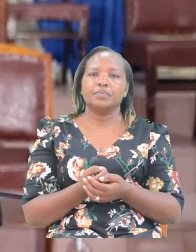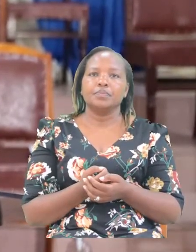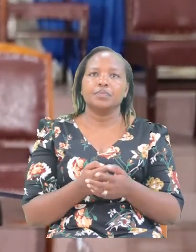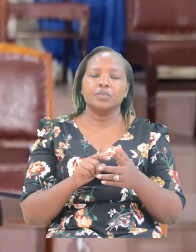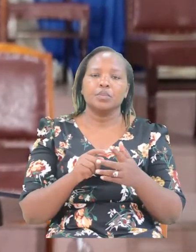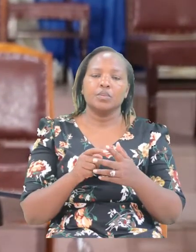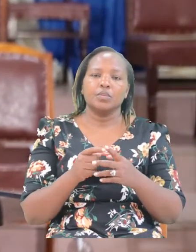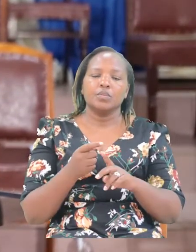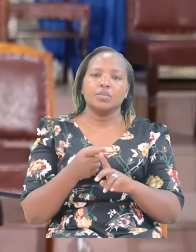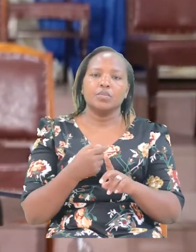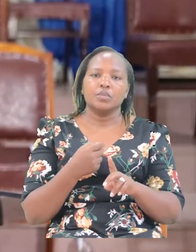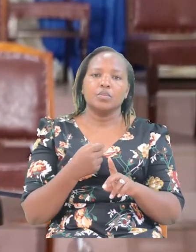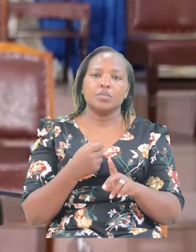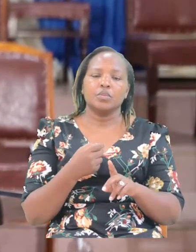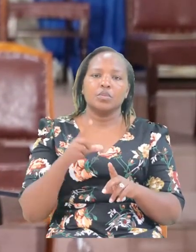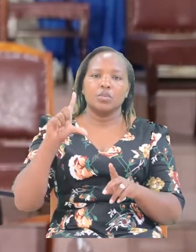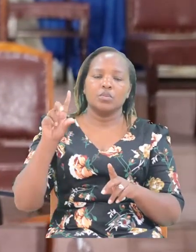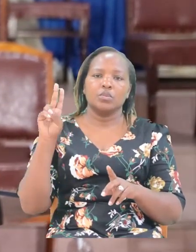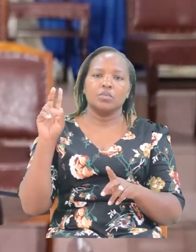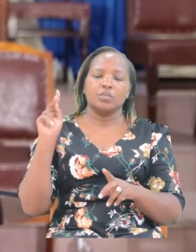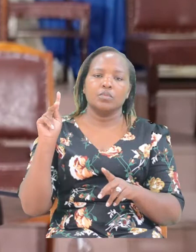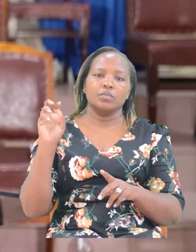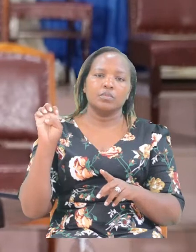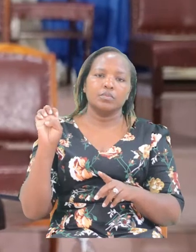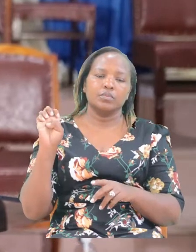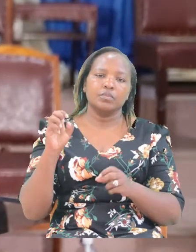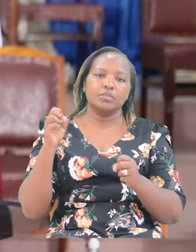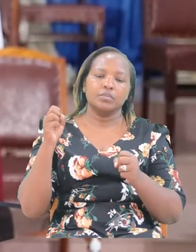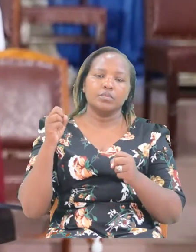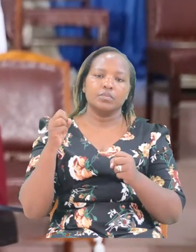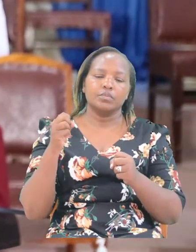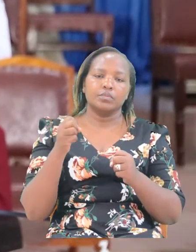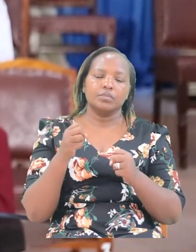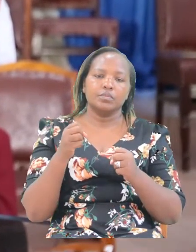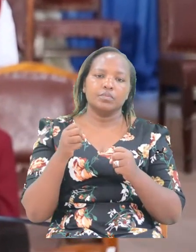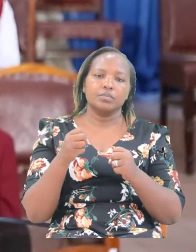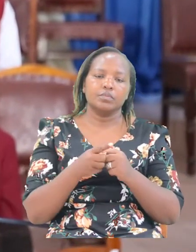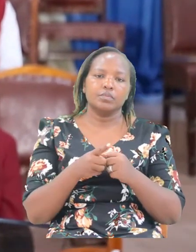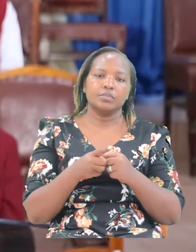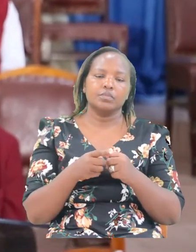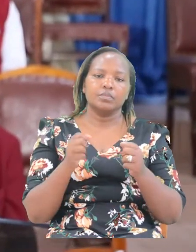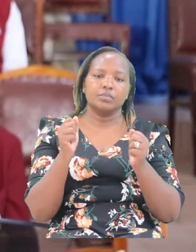litatoka kitabu cha Mtakatifu Luka 16 kuanzia mstari wa